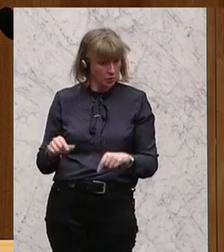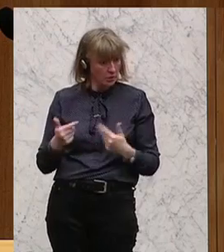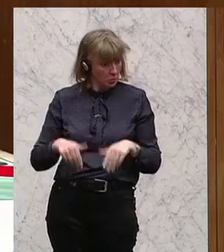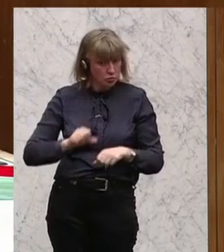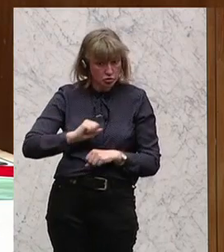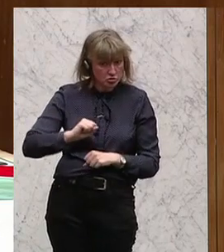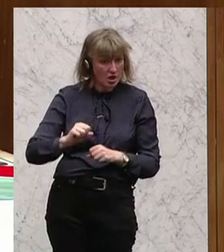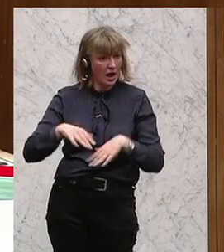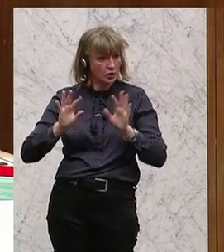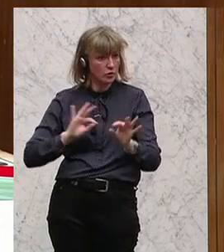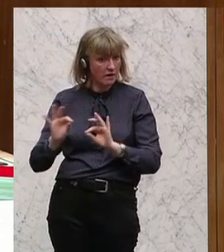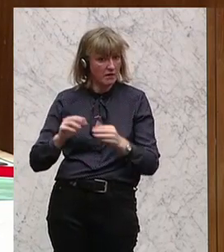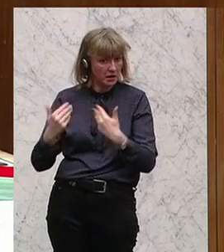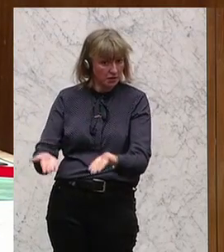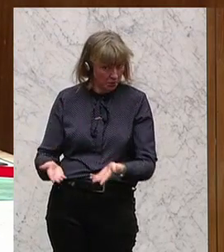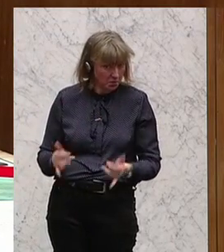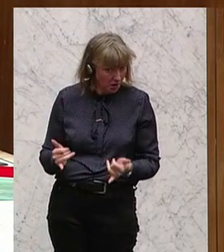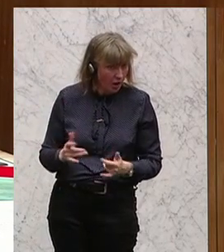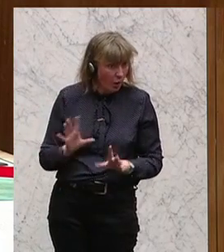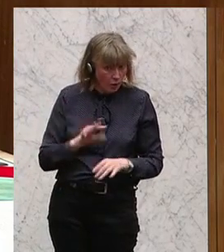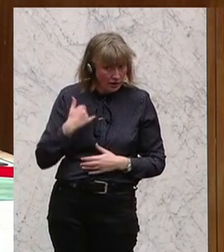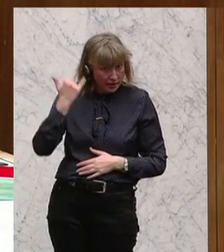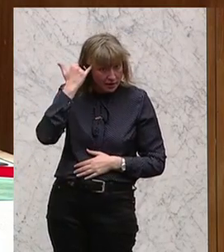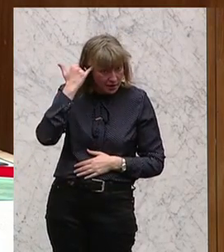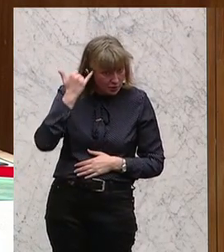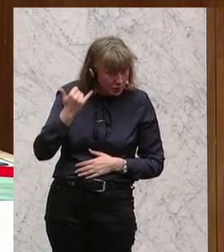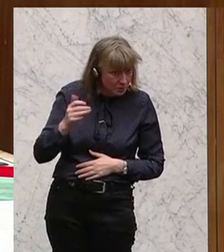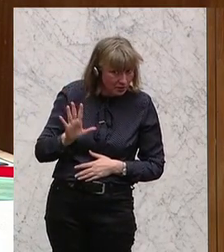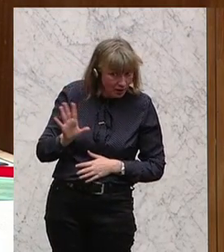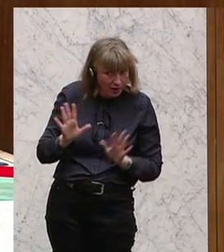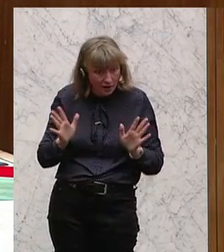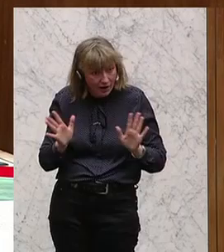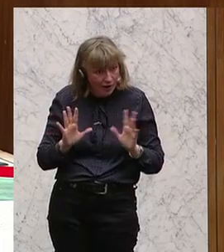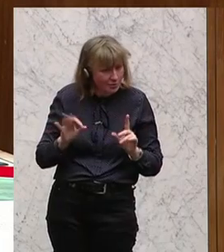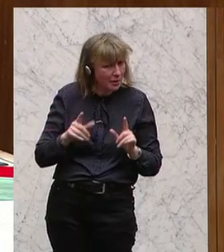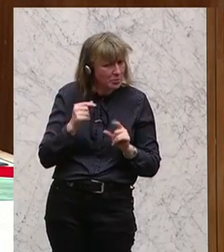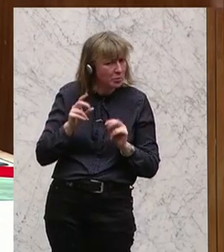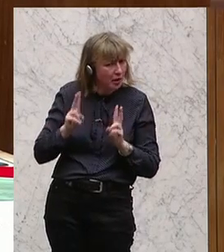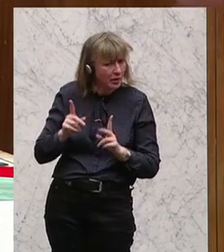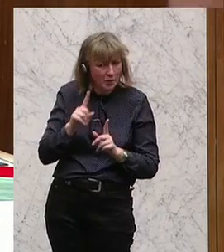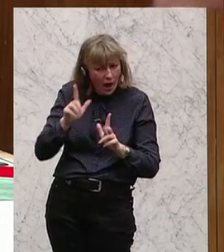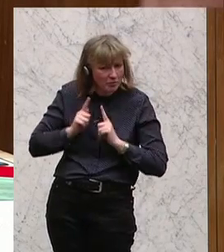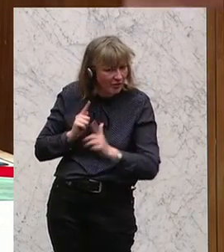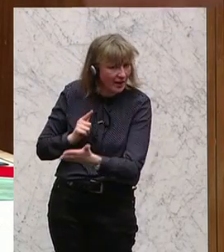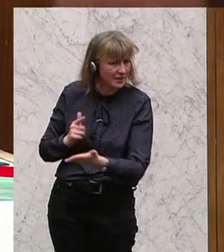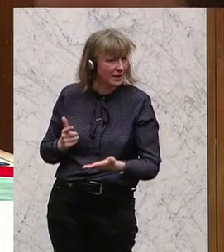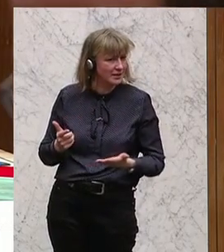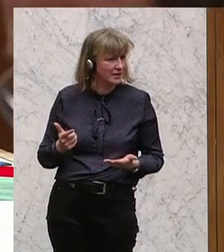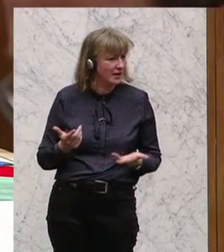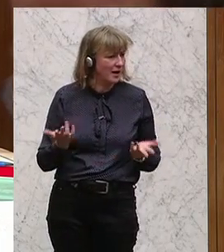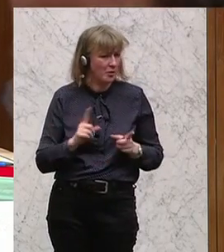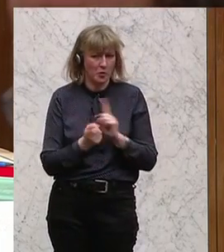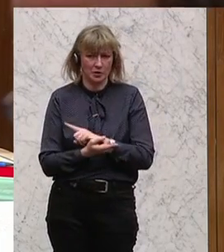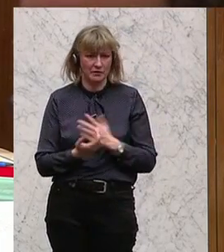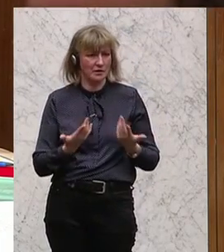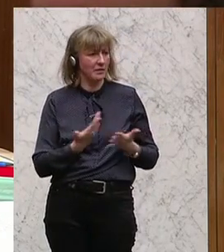mit dem Asylverfahren. Oder täusche ich mich da? Ich glaube nicht, dass ich mich täusche. Also könnten Sie das eigentlich abwarten. Umgekehrt könnte man sich ja auch die Frage stellen, ja,